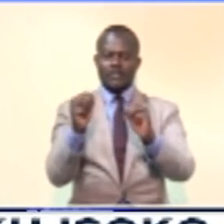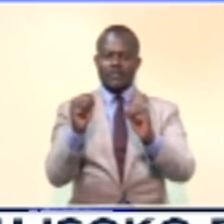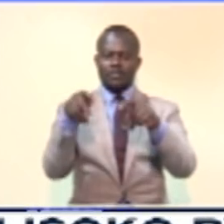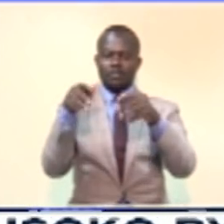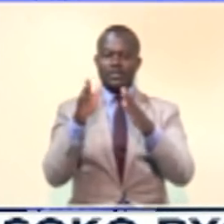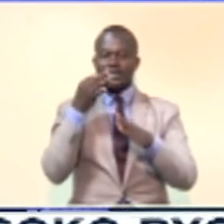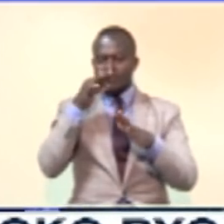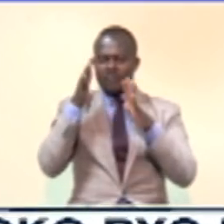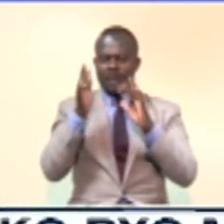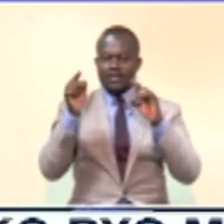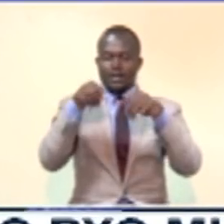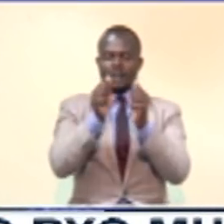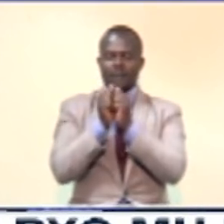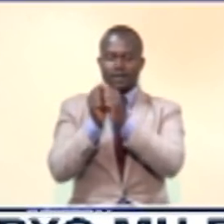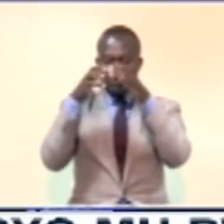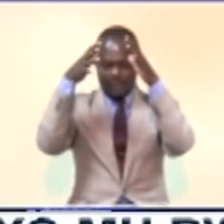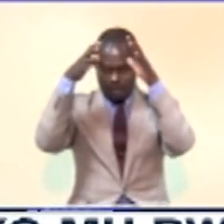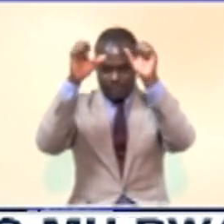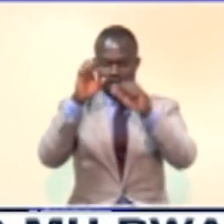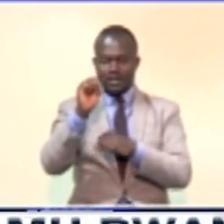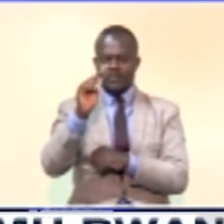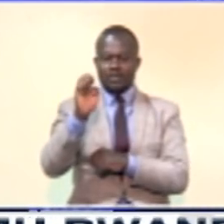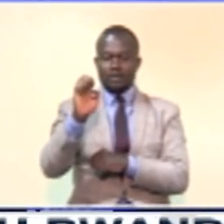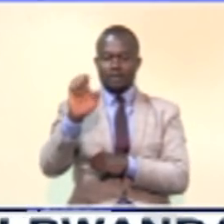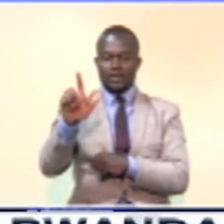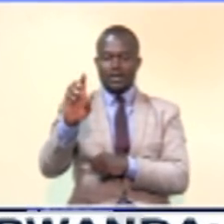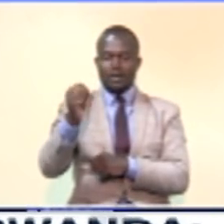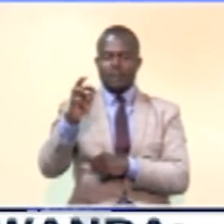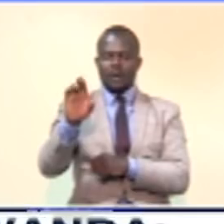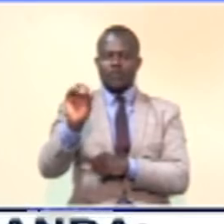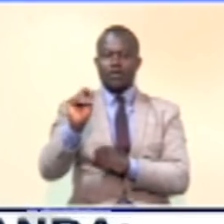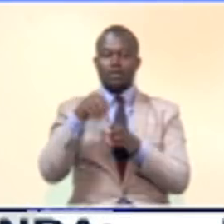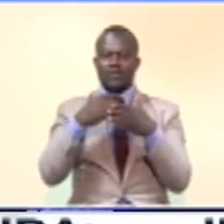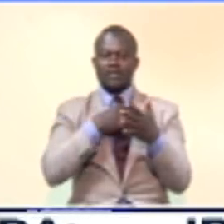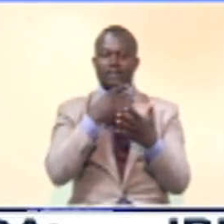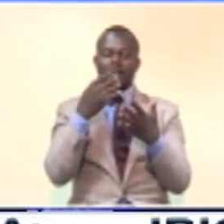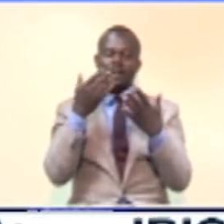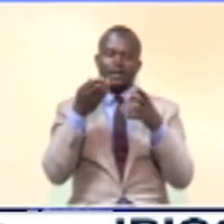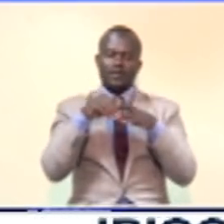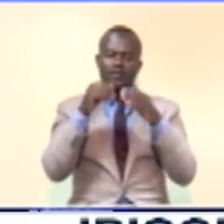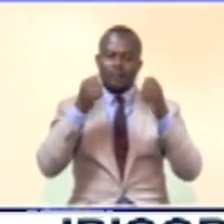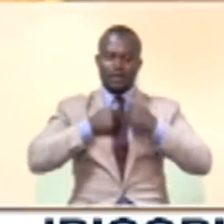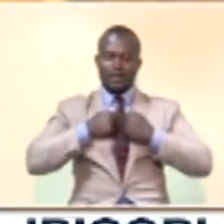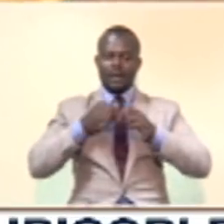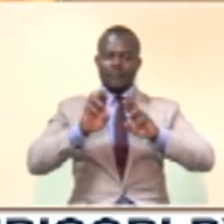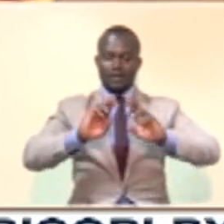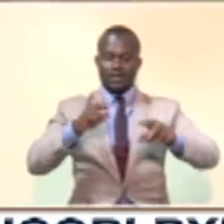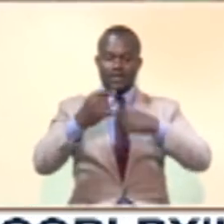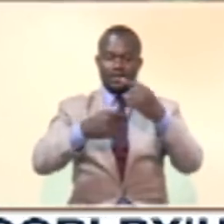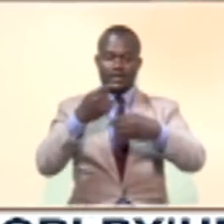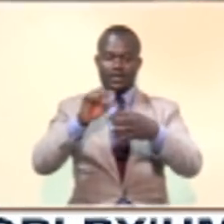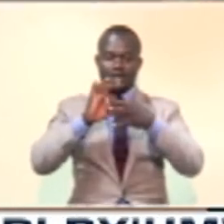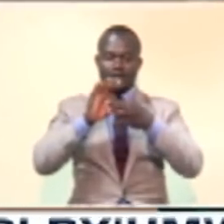ry'abadepite b'Abafaransa bazanye na Perezida Emmanuel Macron mu ruzinduko agirira mu Rwanda baratangaza ko biteguye gukomeza